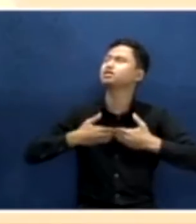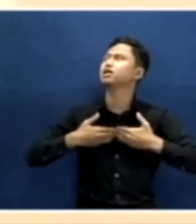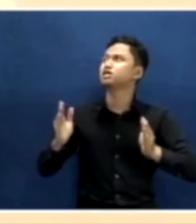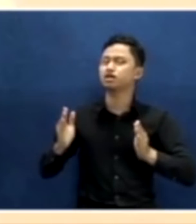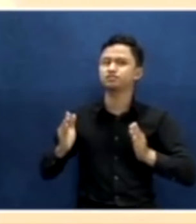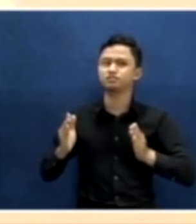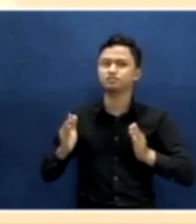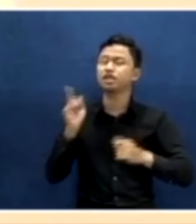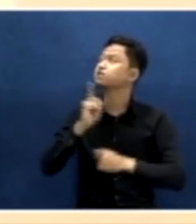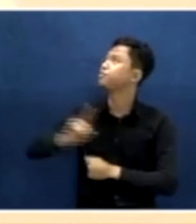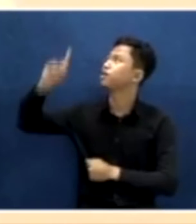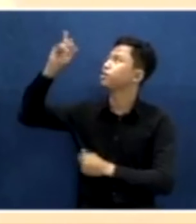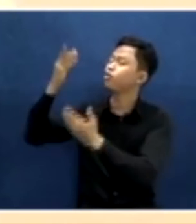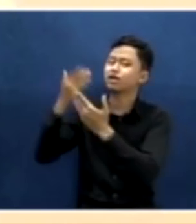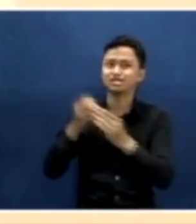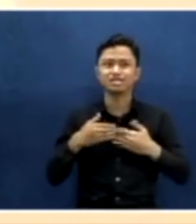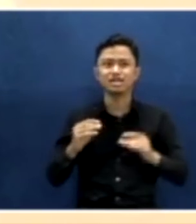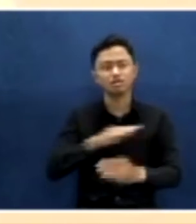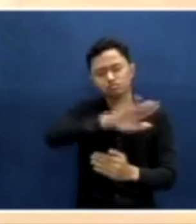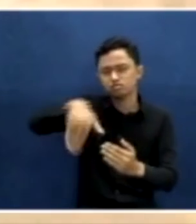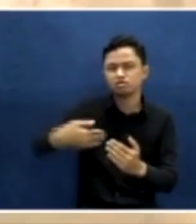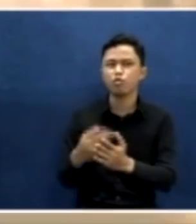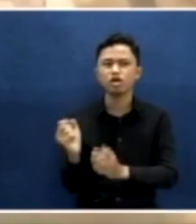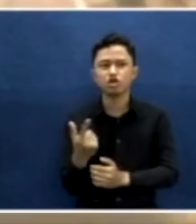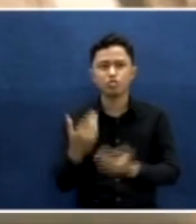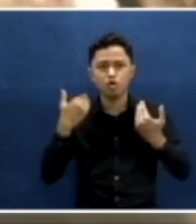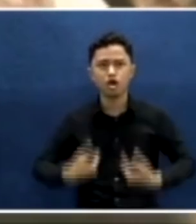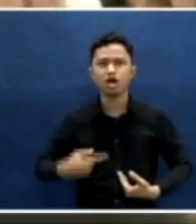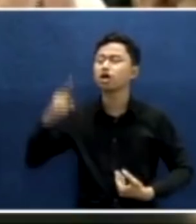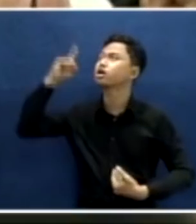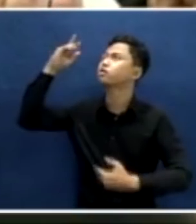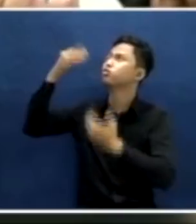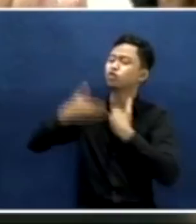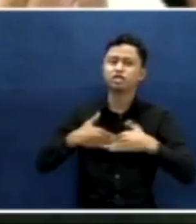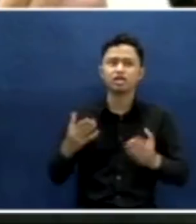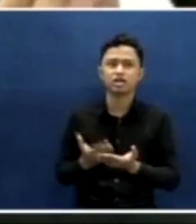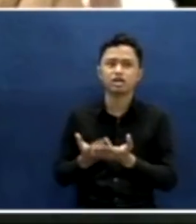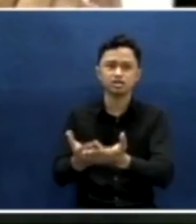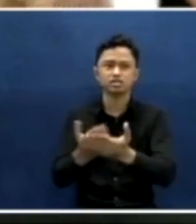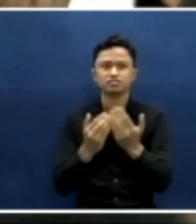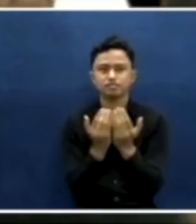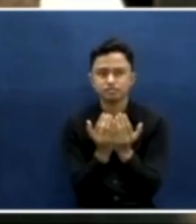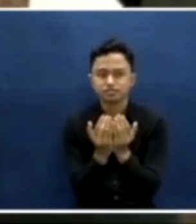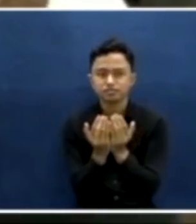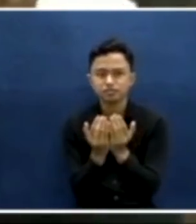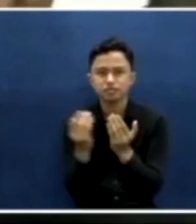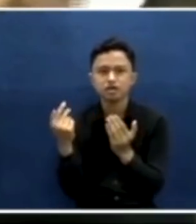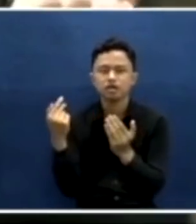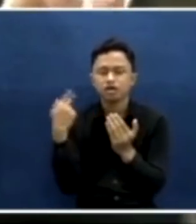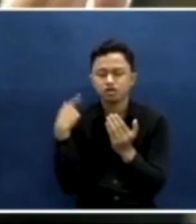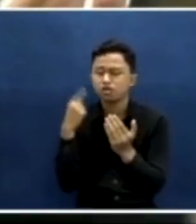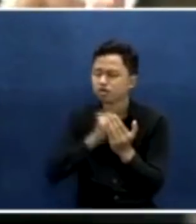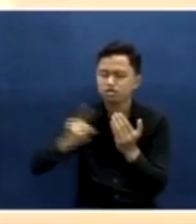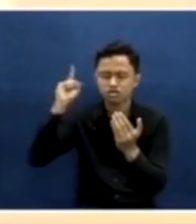Engkaulah yang memiliki daya dalam setiap kehidupan manusia Ya Allah berikanlah keberkahan dari setiap apa yang kami lakukan dan kami kerjakan